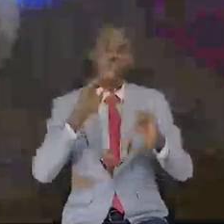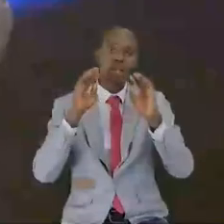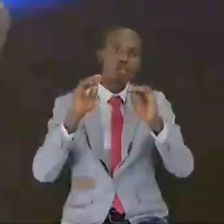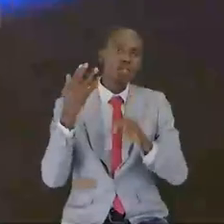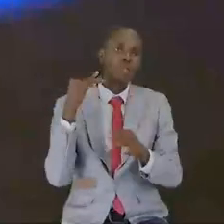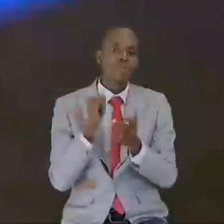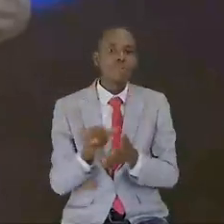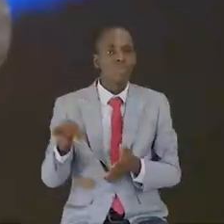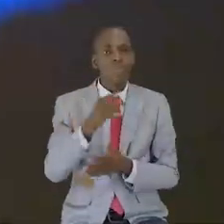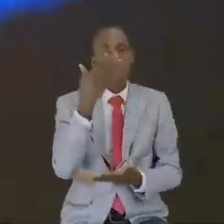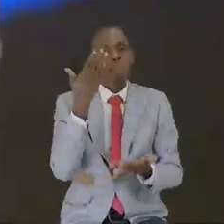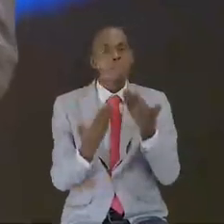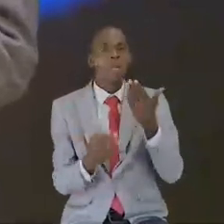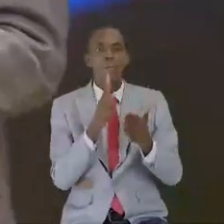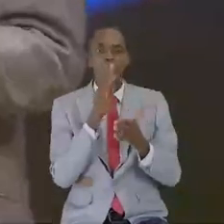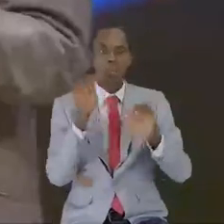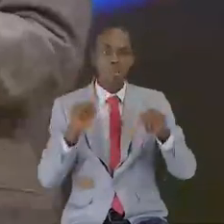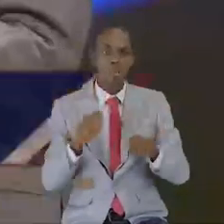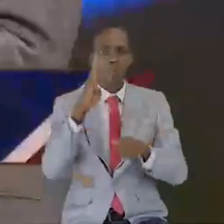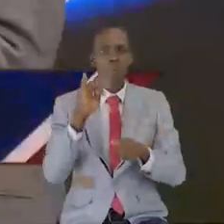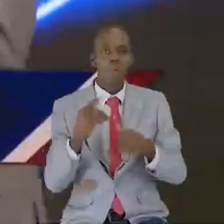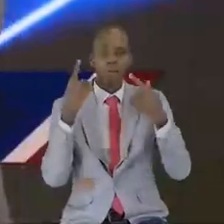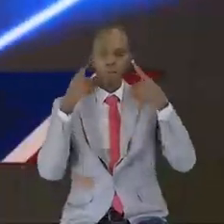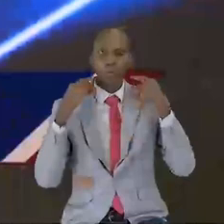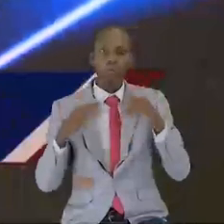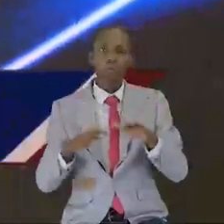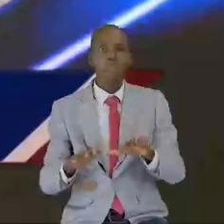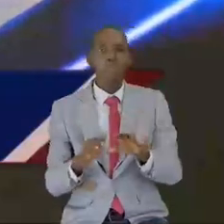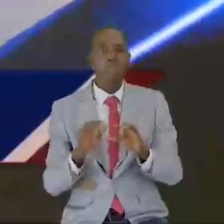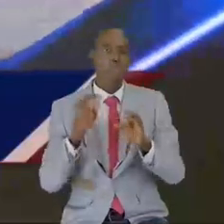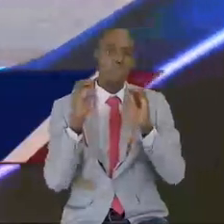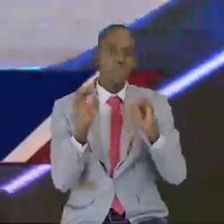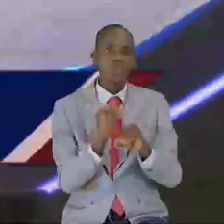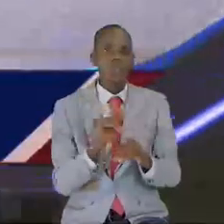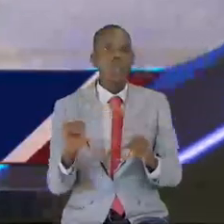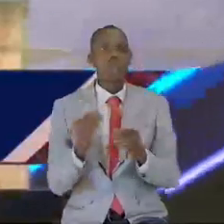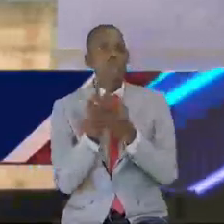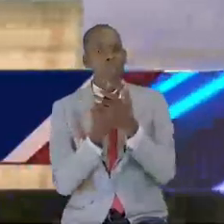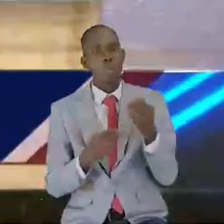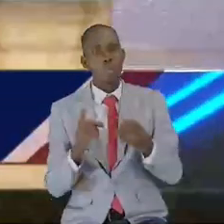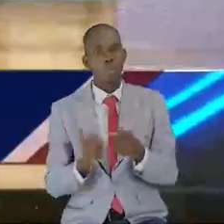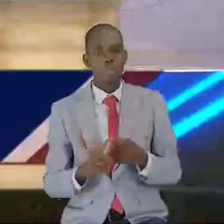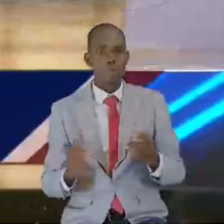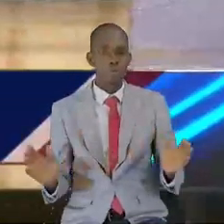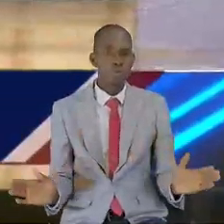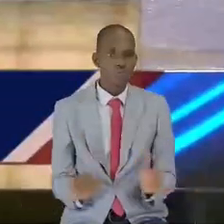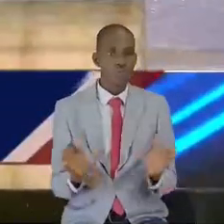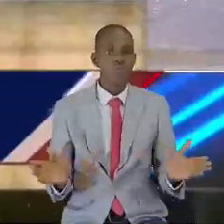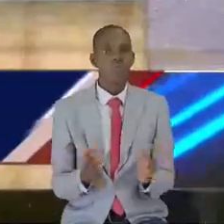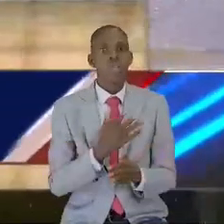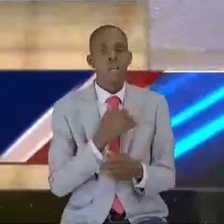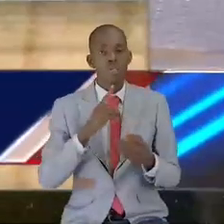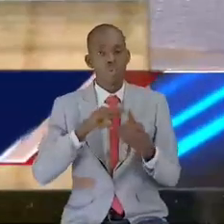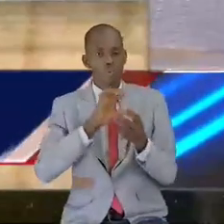capable d'exhorter selon la sainte doctrine et de refuter les